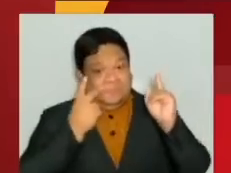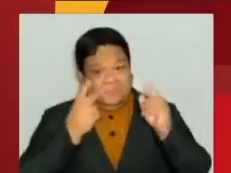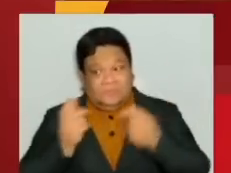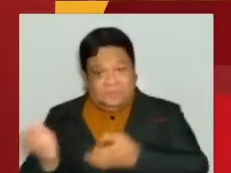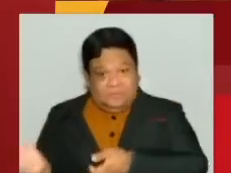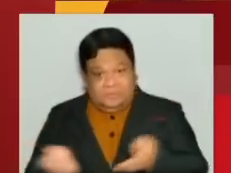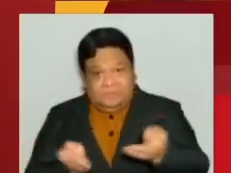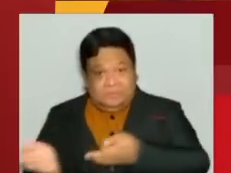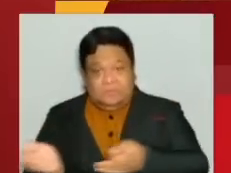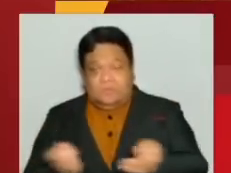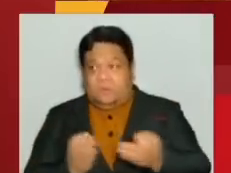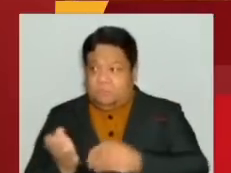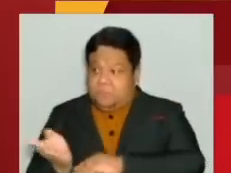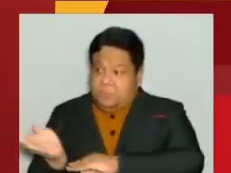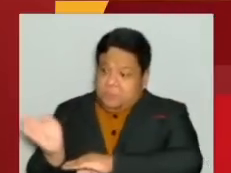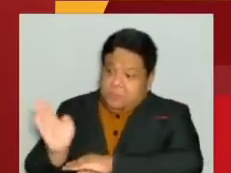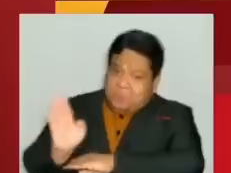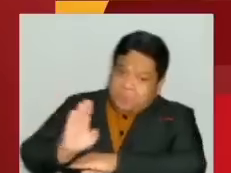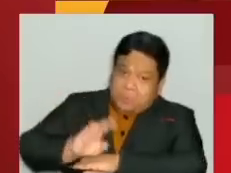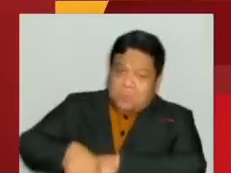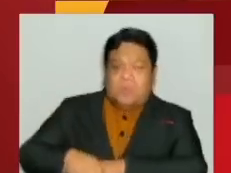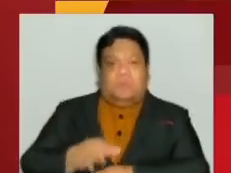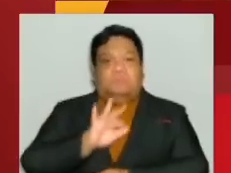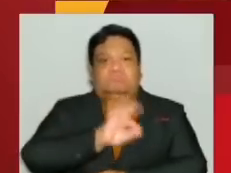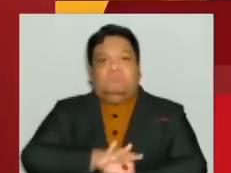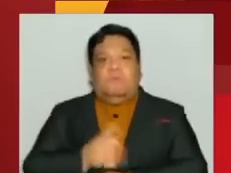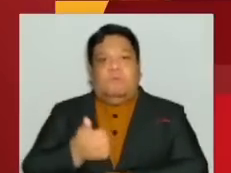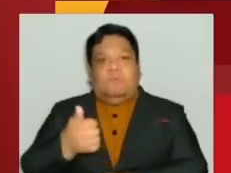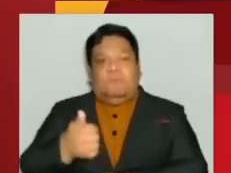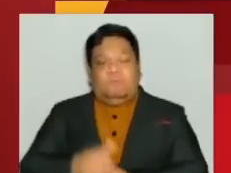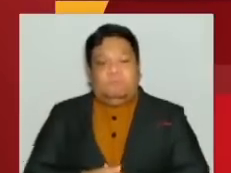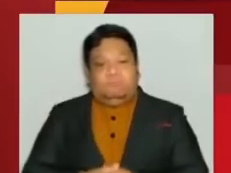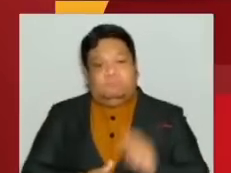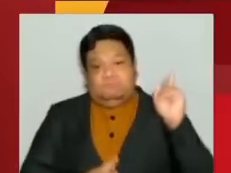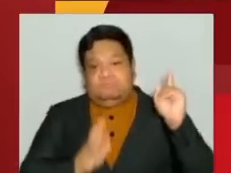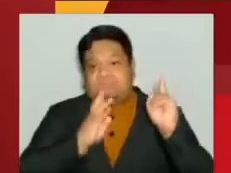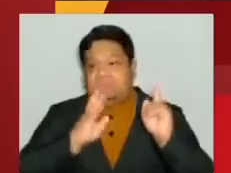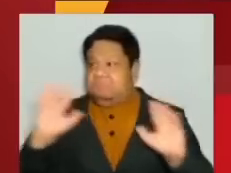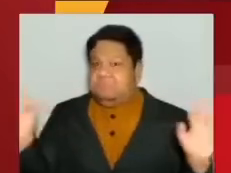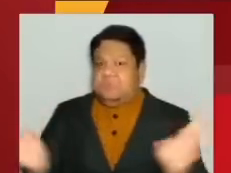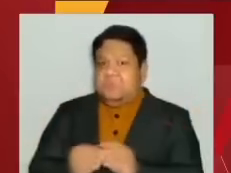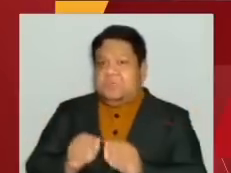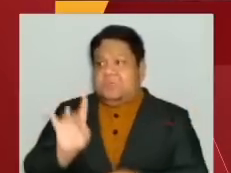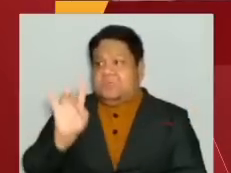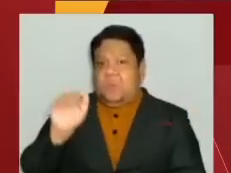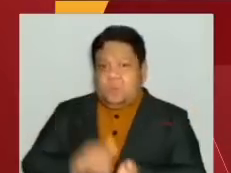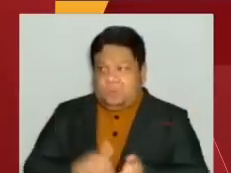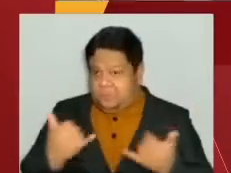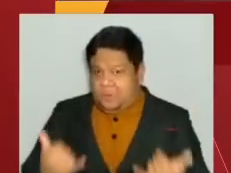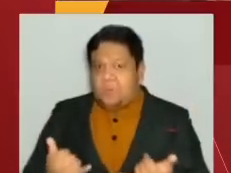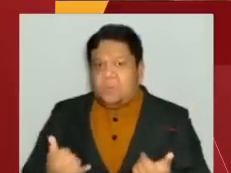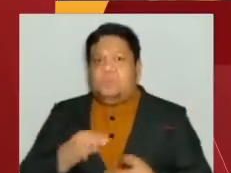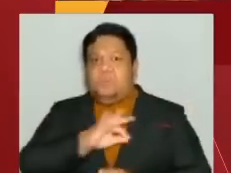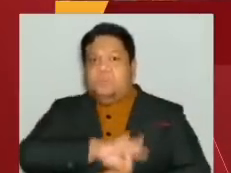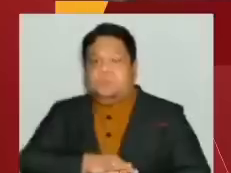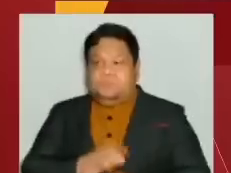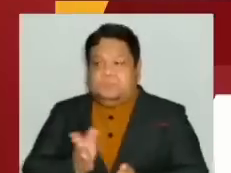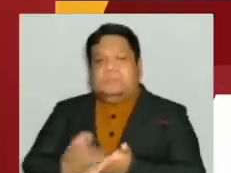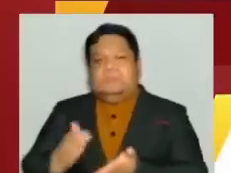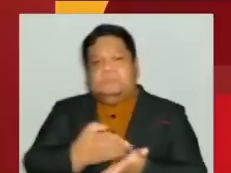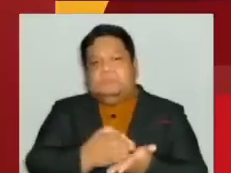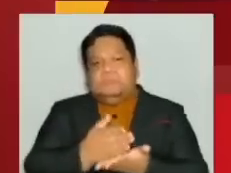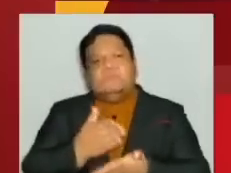kinita. Ngayon sir, nakamagano ka na? 5,000, pero pa to, pangalawa na to. Paghahati-hatihan daw nila mga kikitain